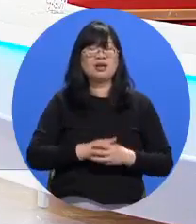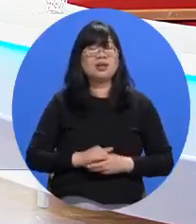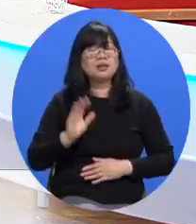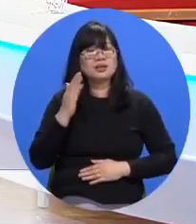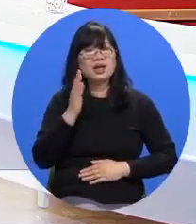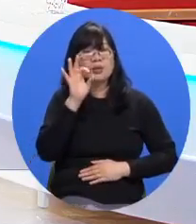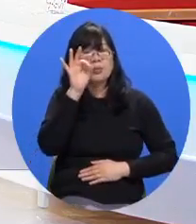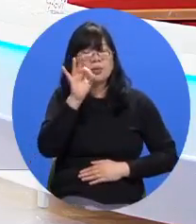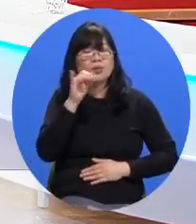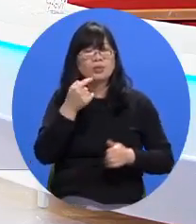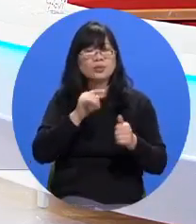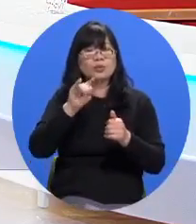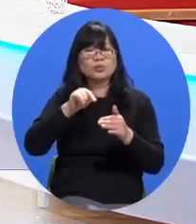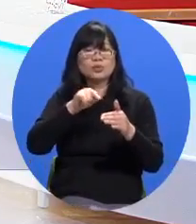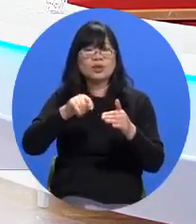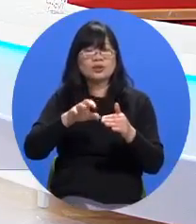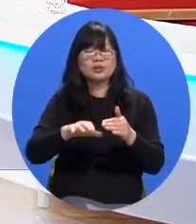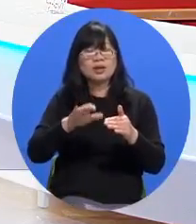최근에 교육부에서